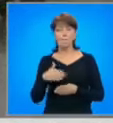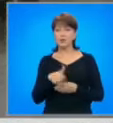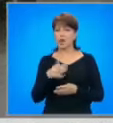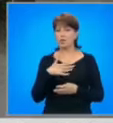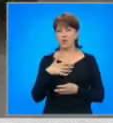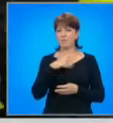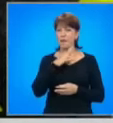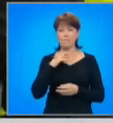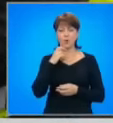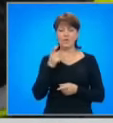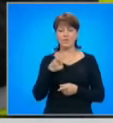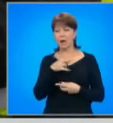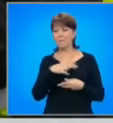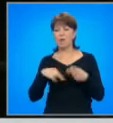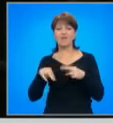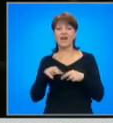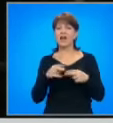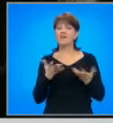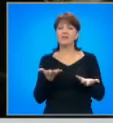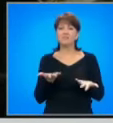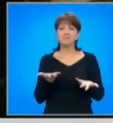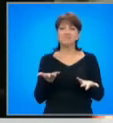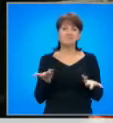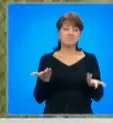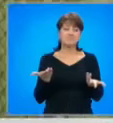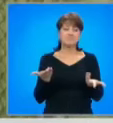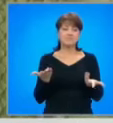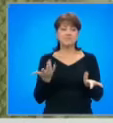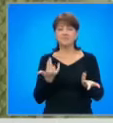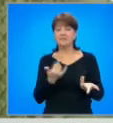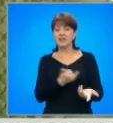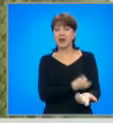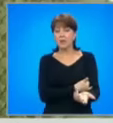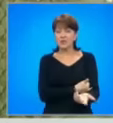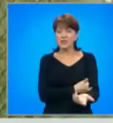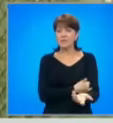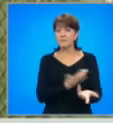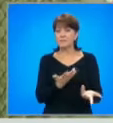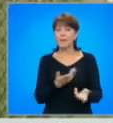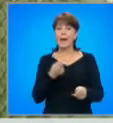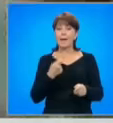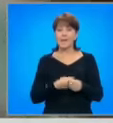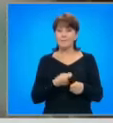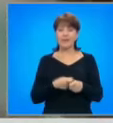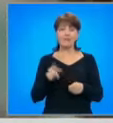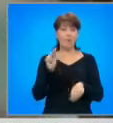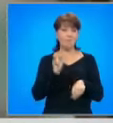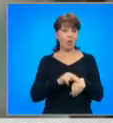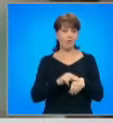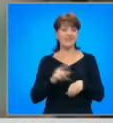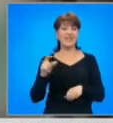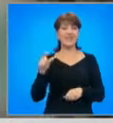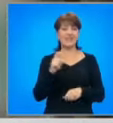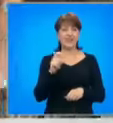изборите. Проверяват който са без книжки, да кажем, или наркотици. Операции се проведоха и в Пловдив,